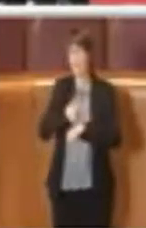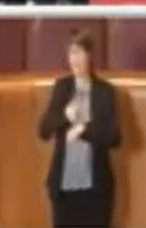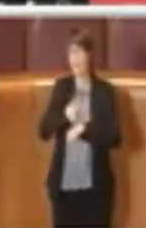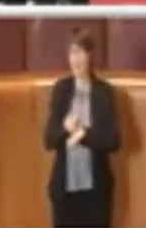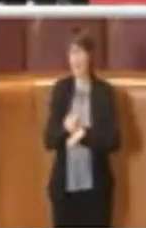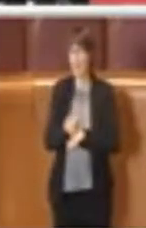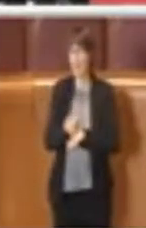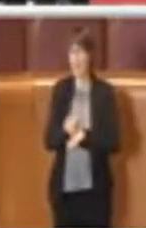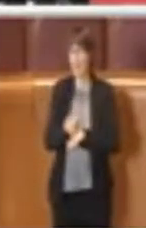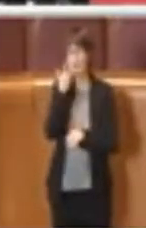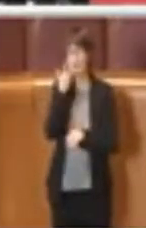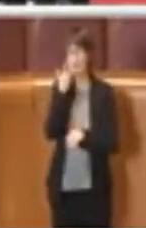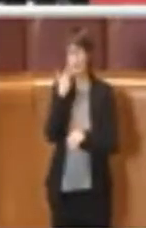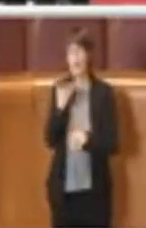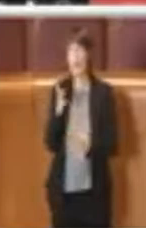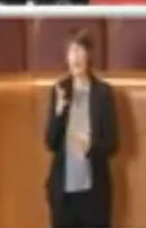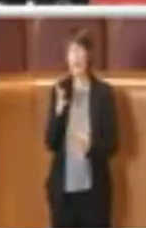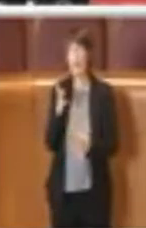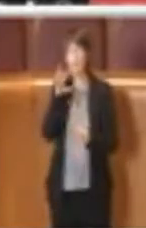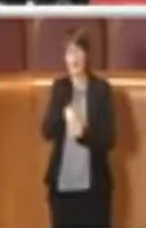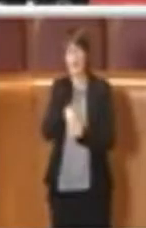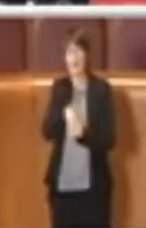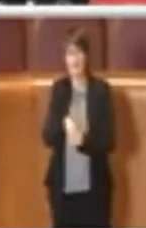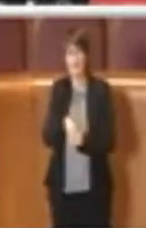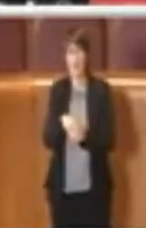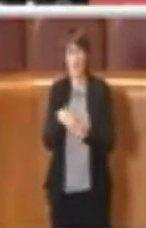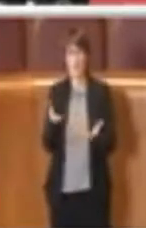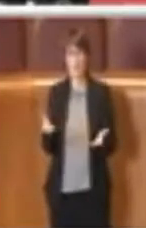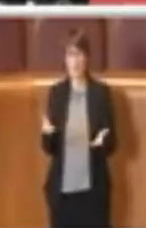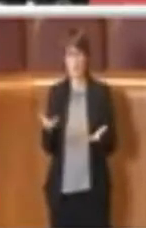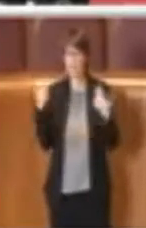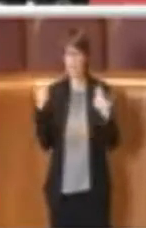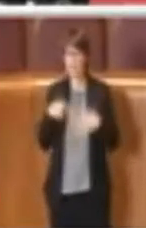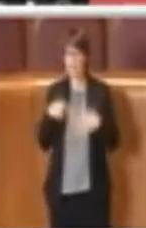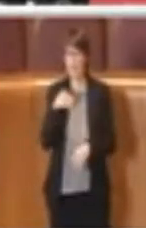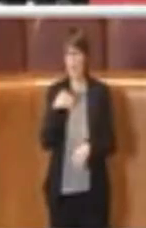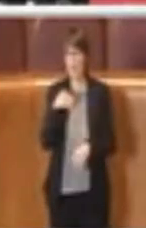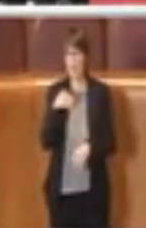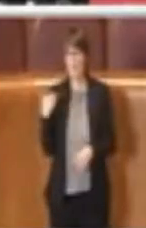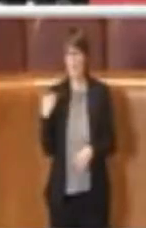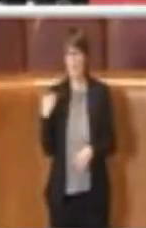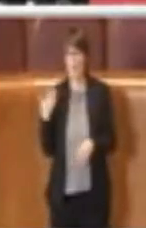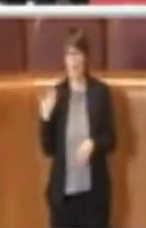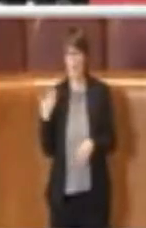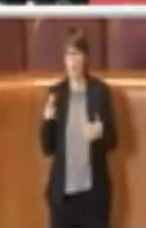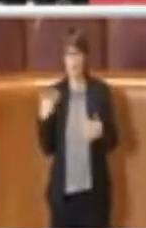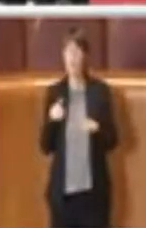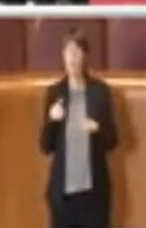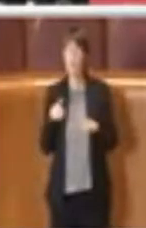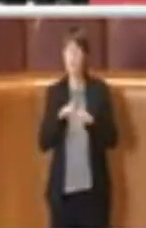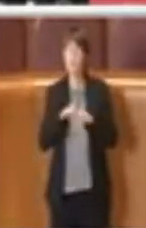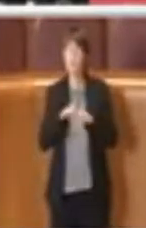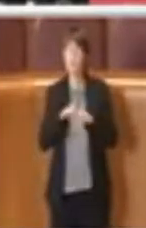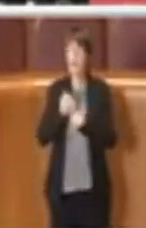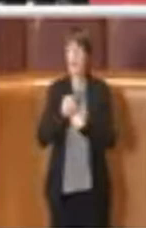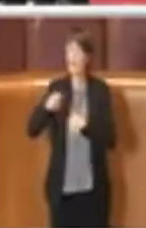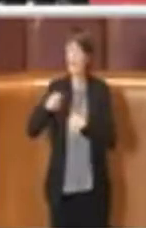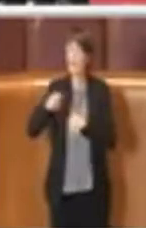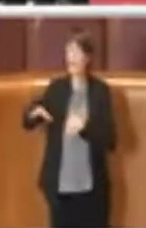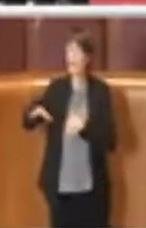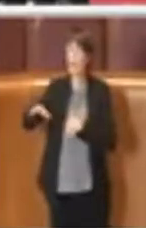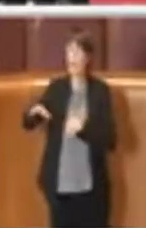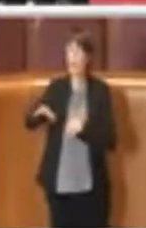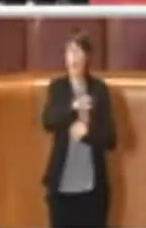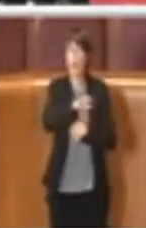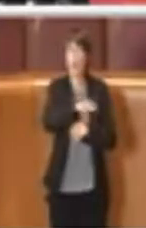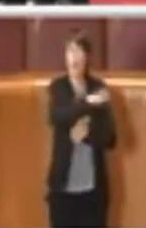vogliamo essere partecipi di questo processo come lo siamo stati da marzo. Da marzo abbiamo fatto dei tavoli di lavoro locali in cui abbiamo discusso